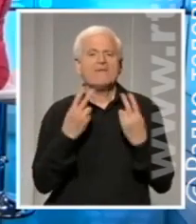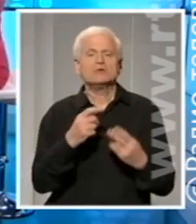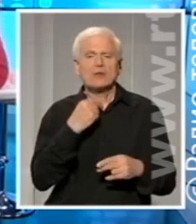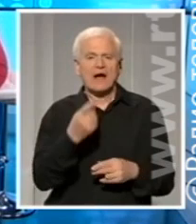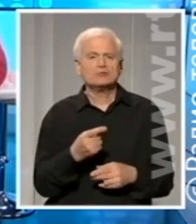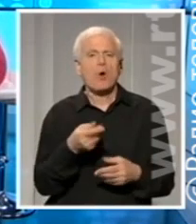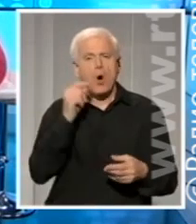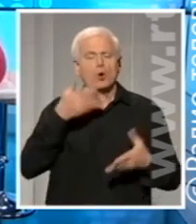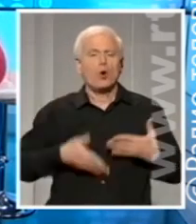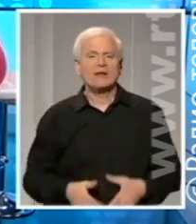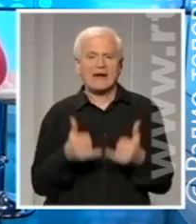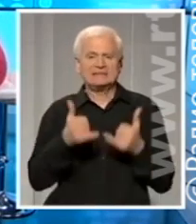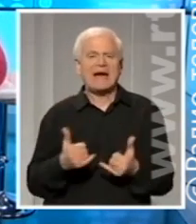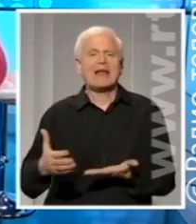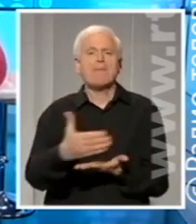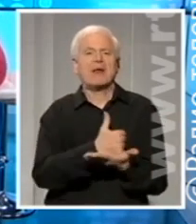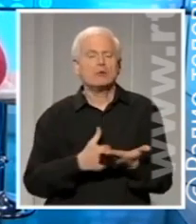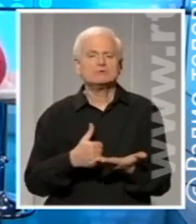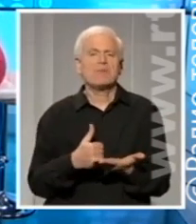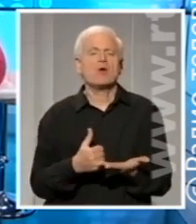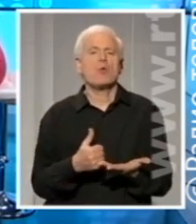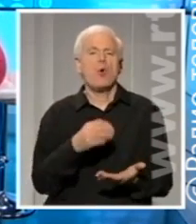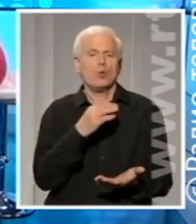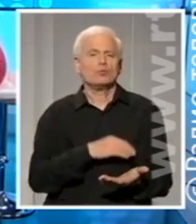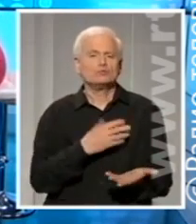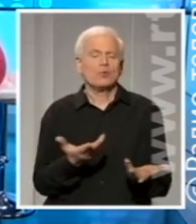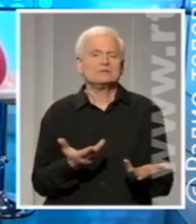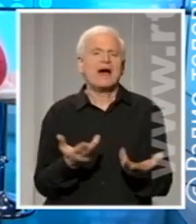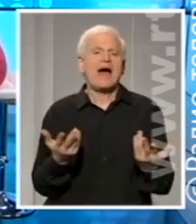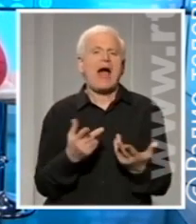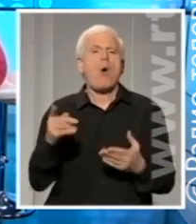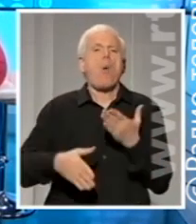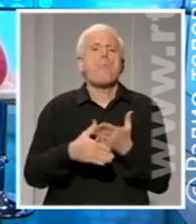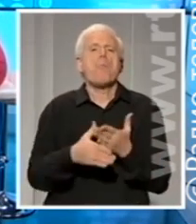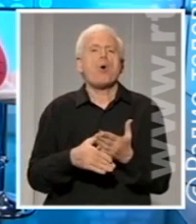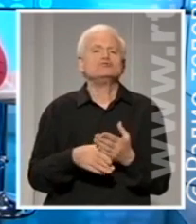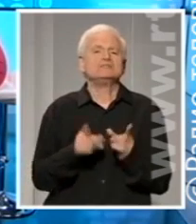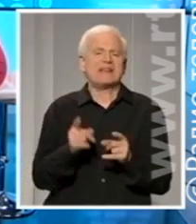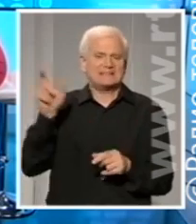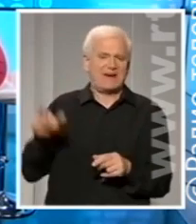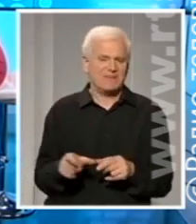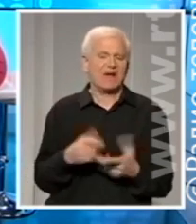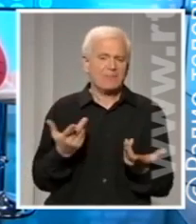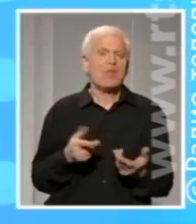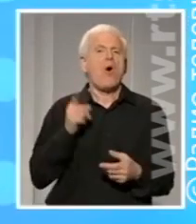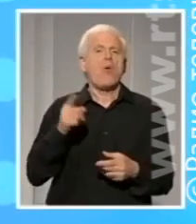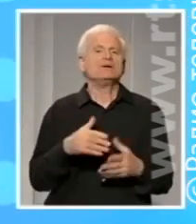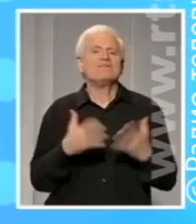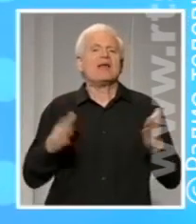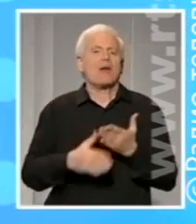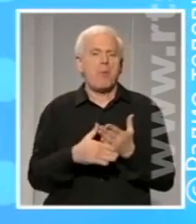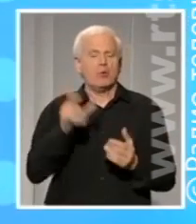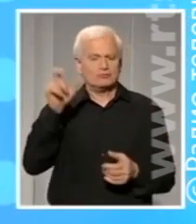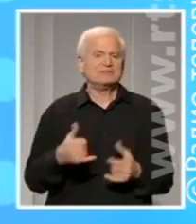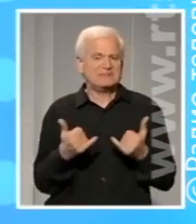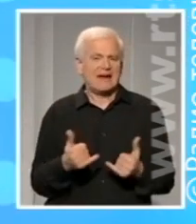da roditelji sad preuzimaju tu ulogu. Sada su oni na delu. Asistenti. Oni su sad veliki asistenti i ono što kod ljudi već se